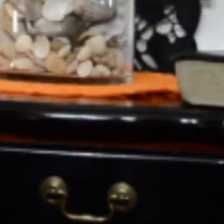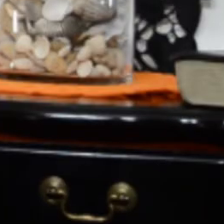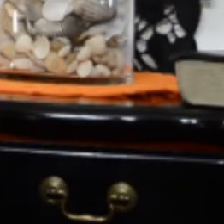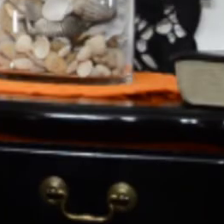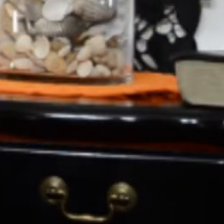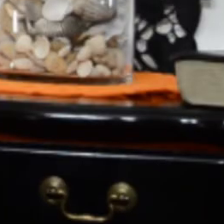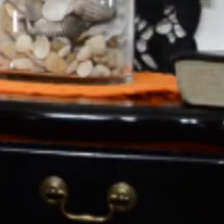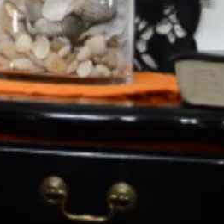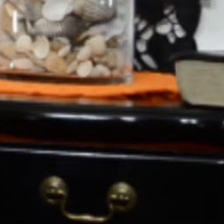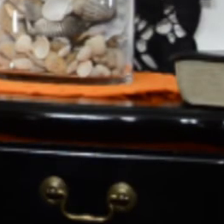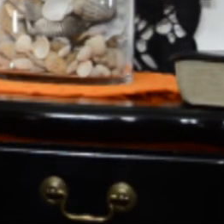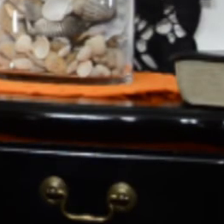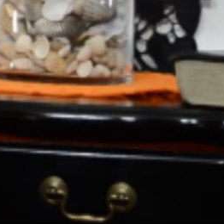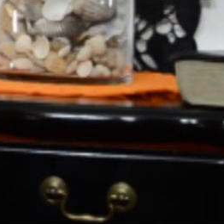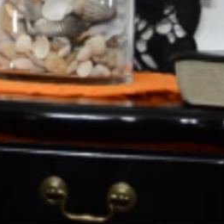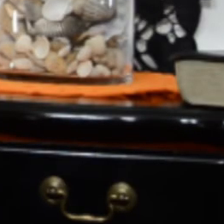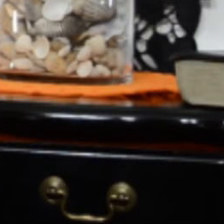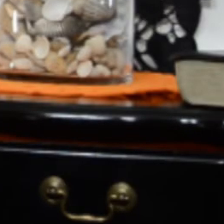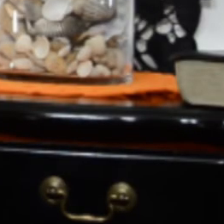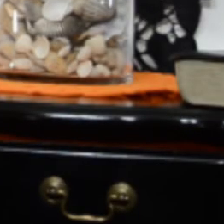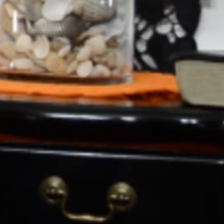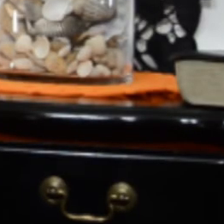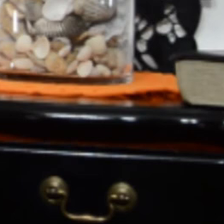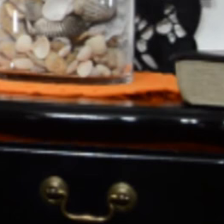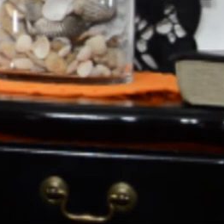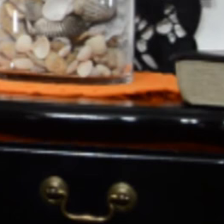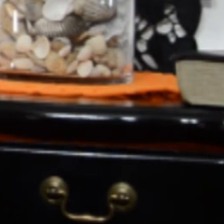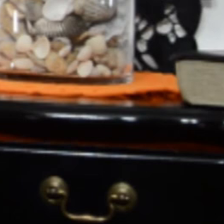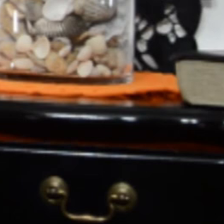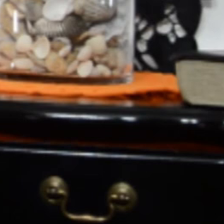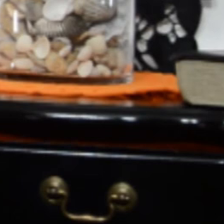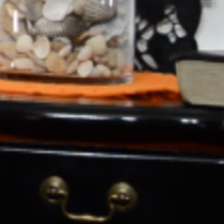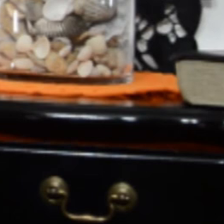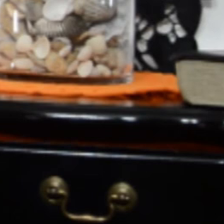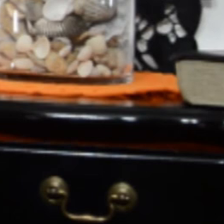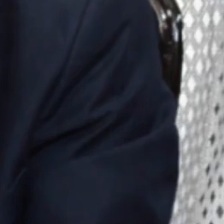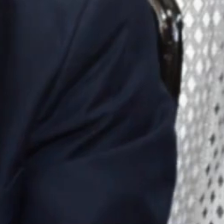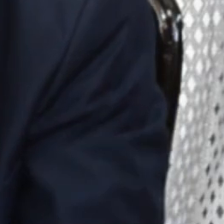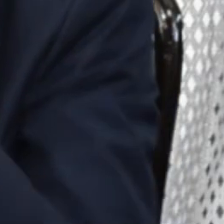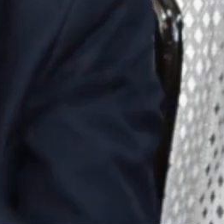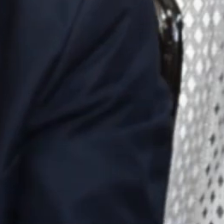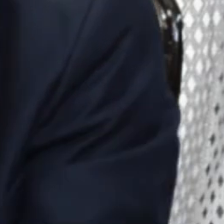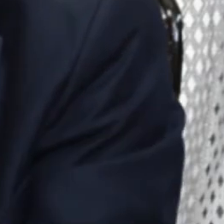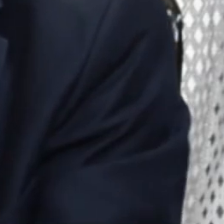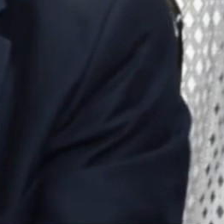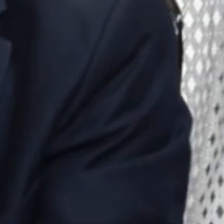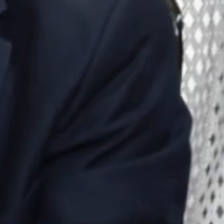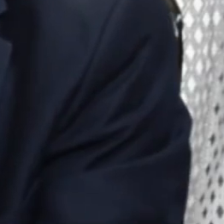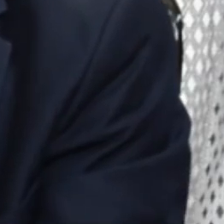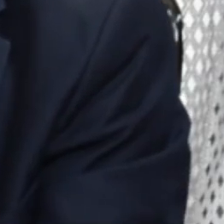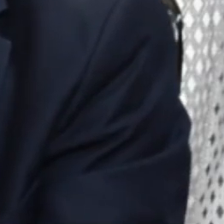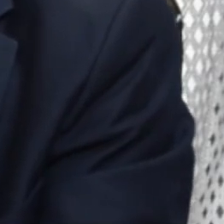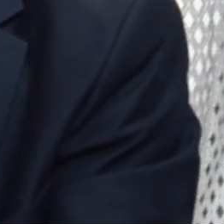zvikuitwa pamhepo. Ndiroda kubhabhatidzwa. Ndipiwo kodzero yekunzi mwana waMwari. Kubhabhatidzwa sezvinotaura